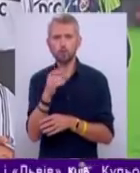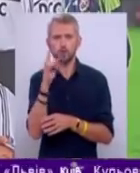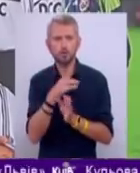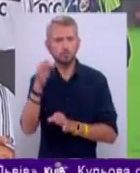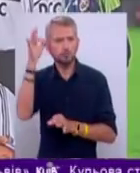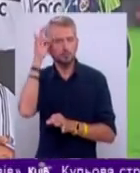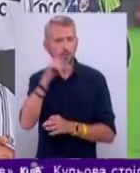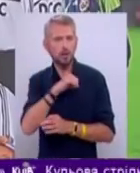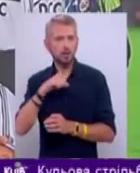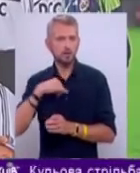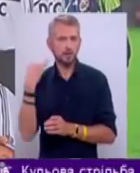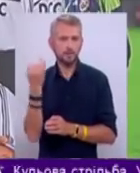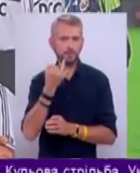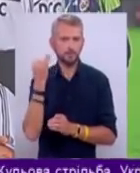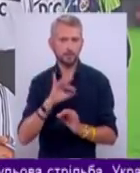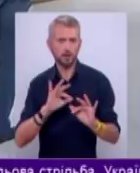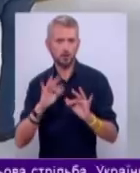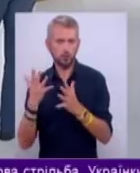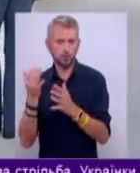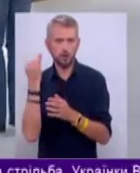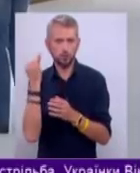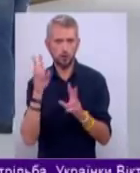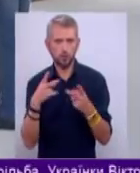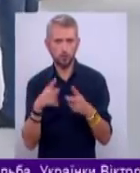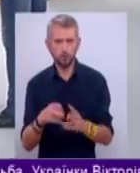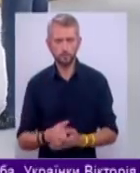зануритися у найпам'ятніші моменти в історії клубу.